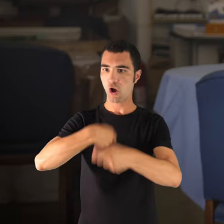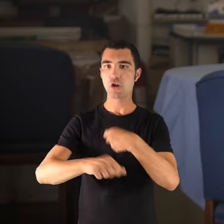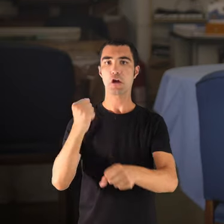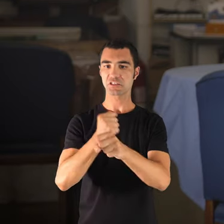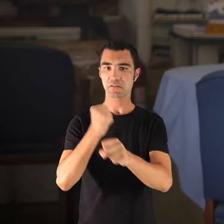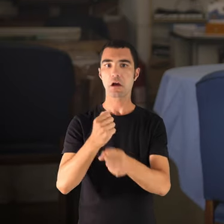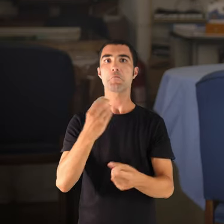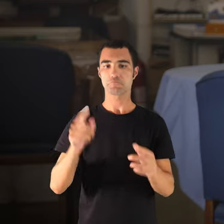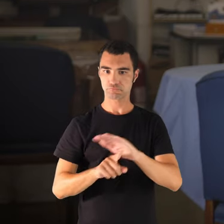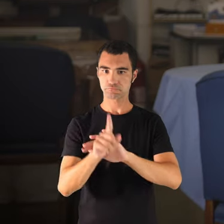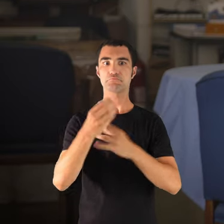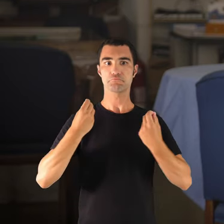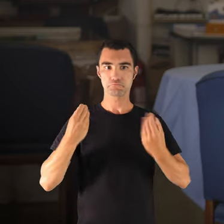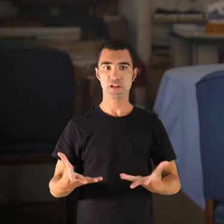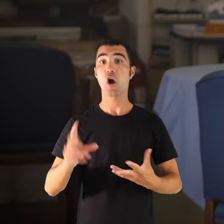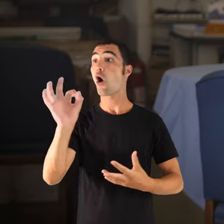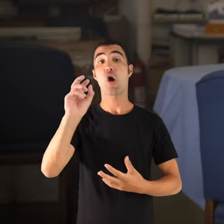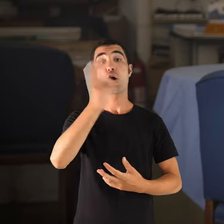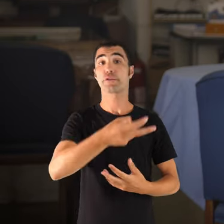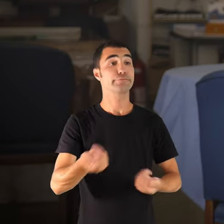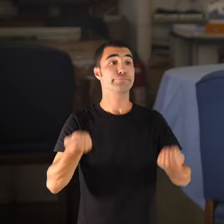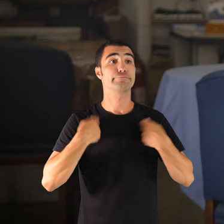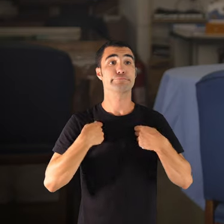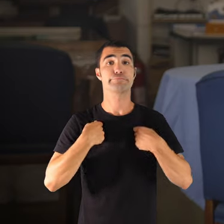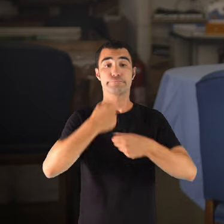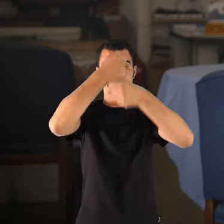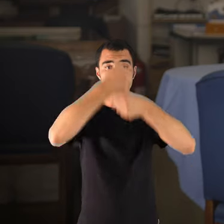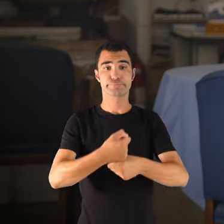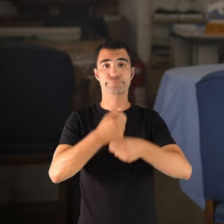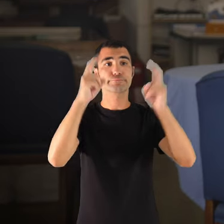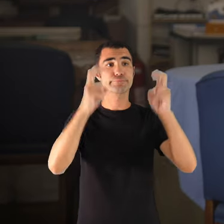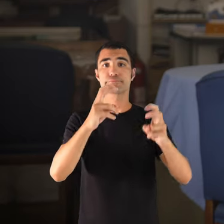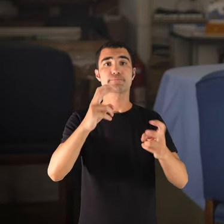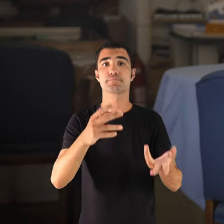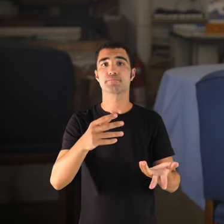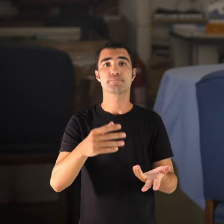només van dir-se d'això, que no se van poder establir, perquè no hi havia